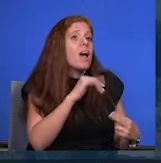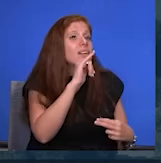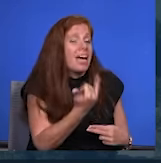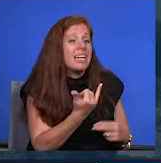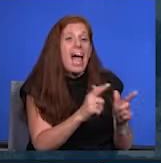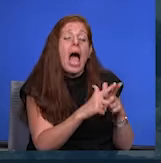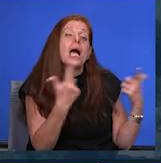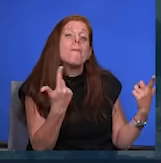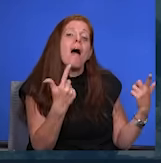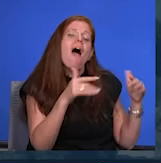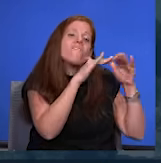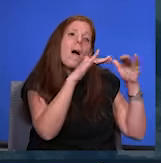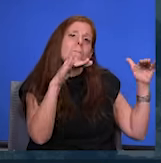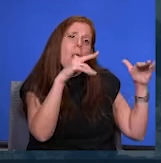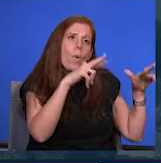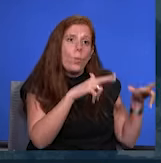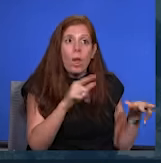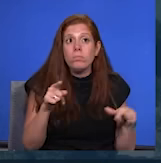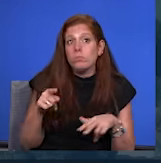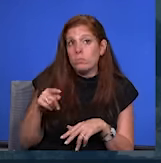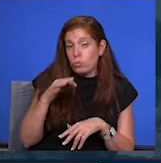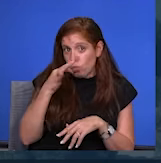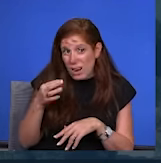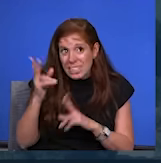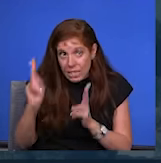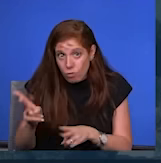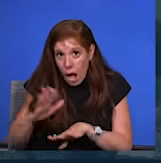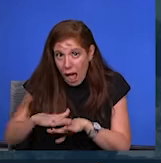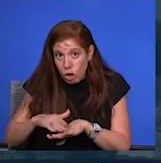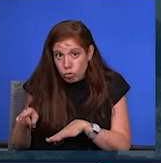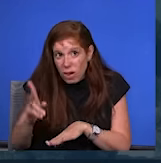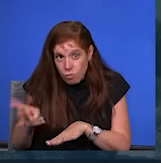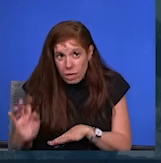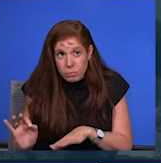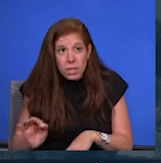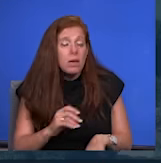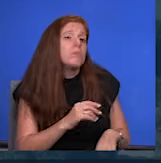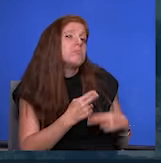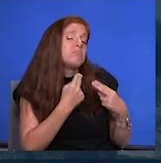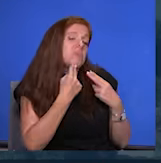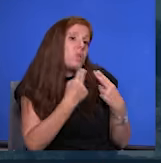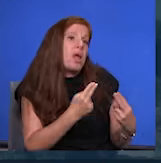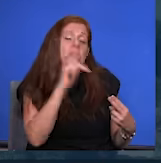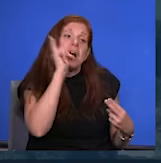הבריכה והפרגולה. דן שואל שוב, זה אפשר להכשיר אבל? והמהנדסת עונה, אני לא